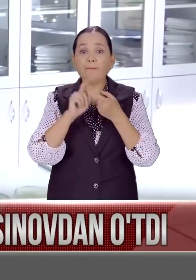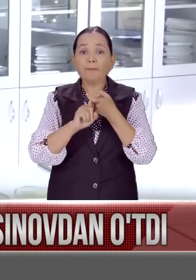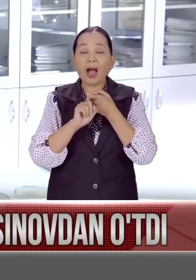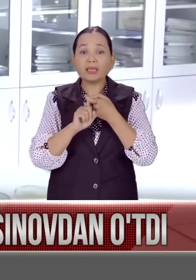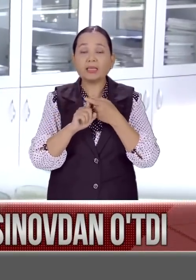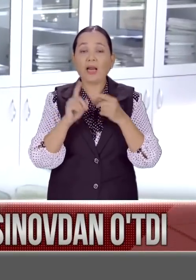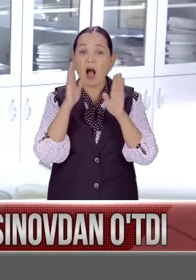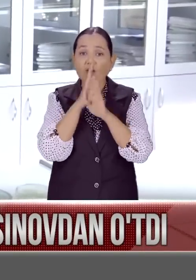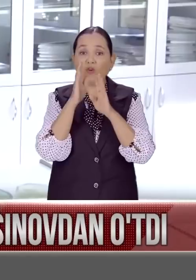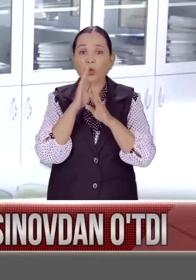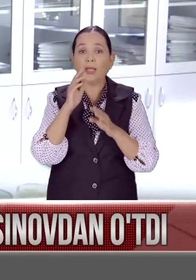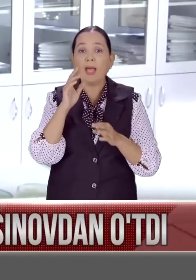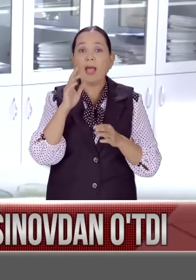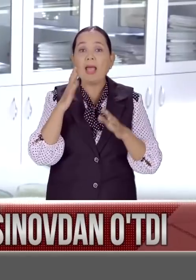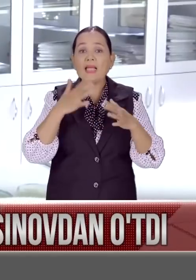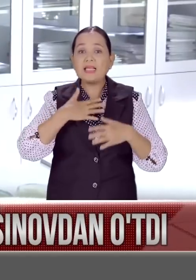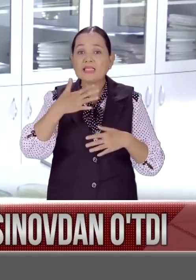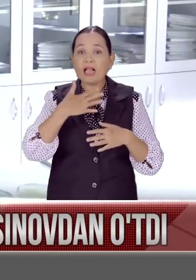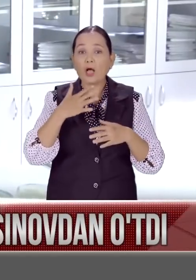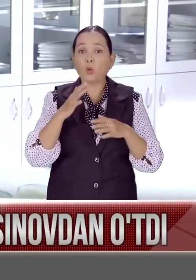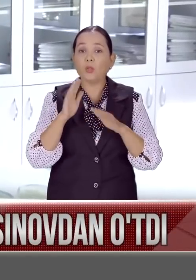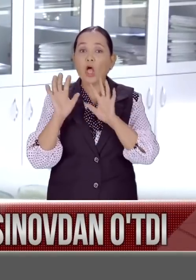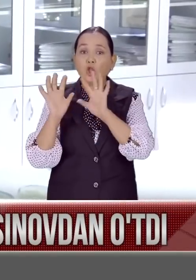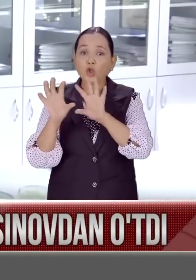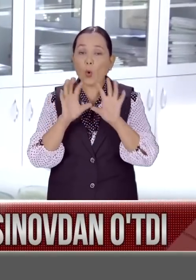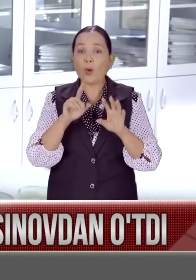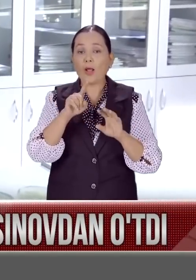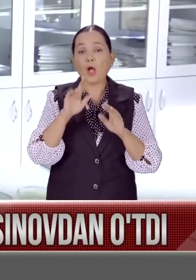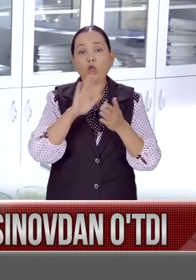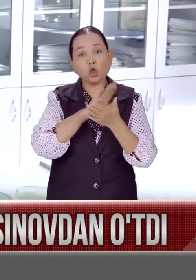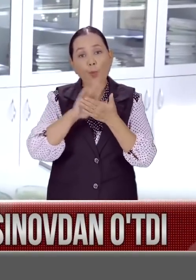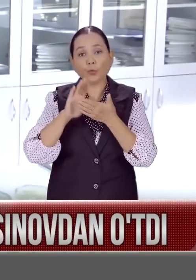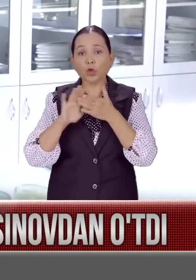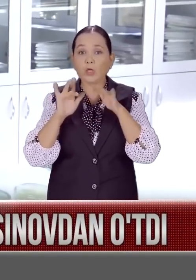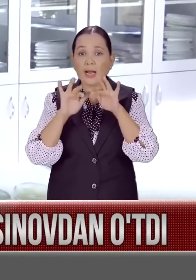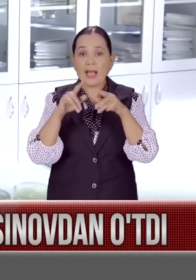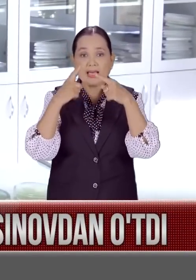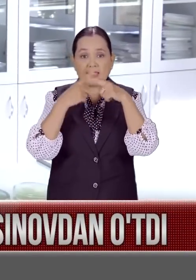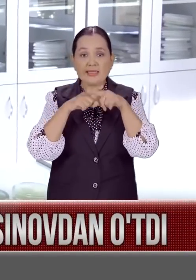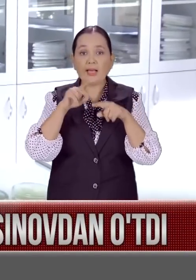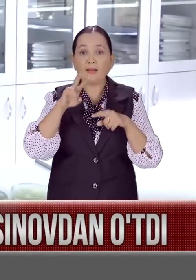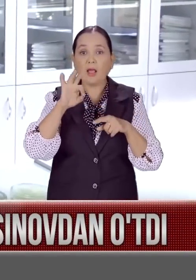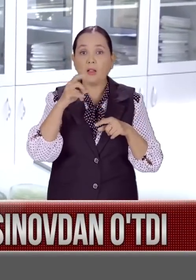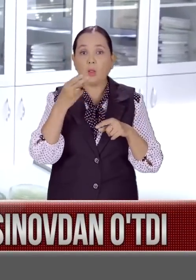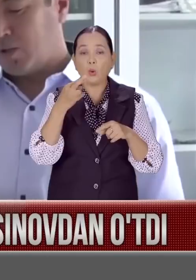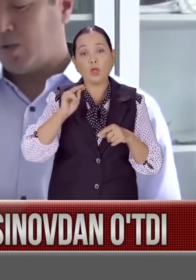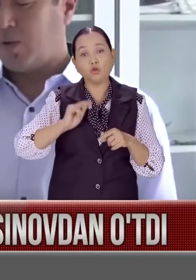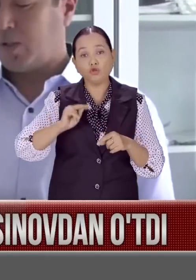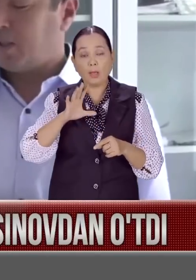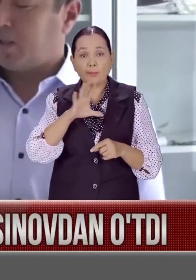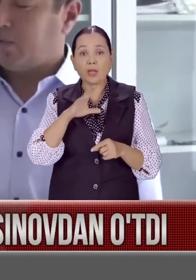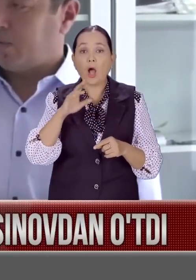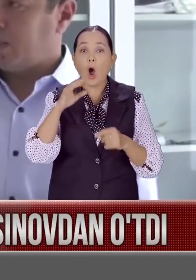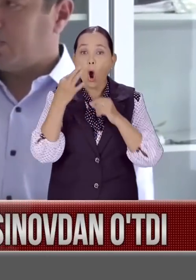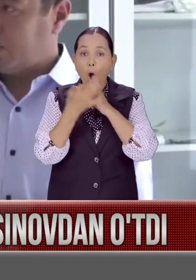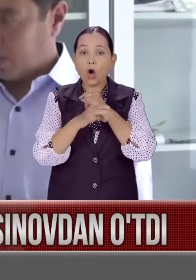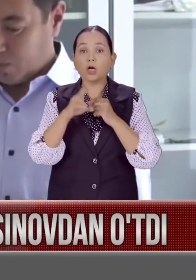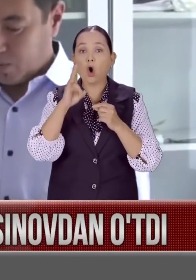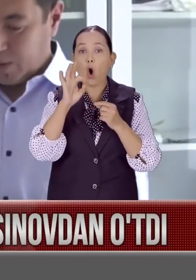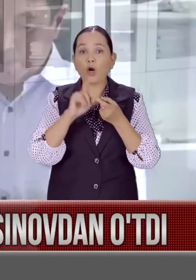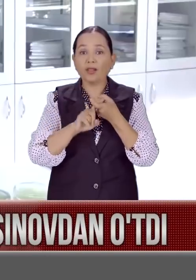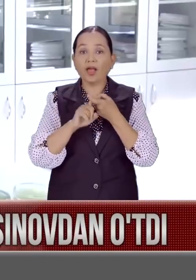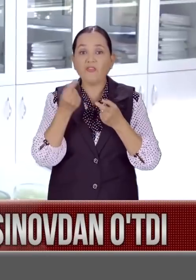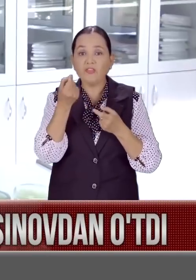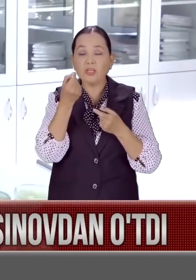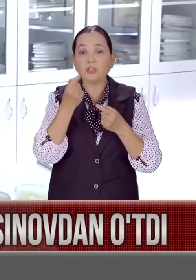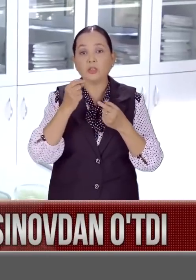beri ishlab turdik, havoni kislorod bilan to'yintirish va hamda o'sha havoni top-toza qilib berish ustida texnologiya ustida ishlayotdik. O'sha oxir koronavirusga ham ishlatib